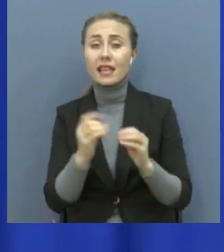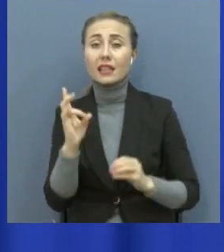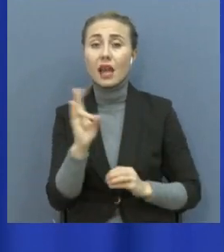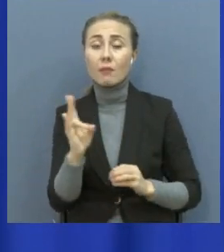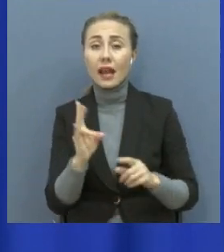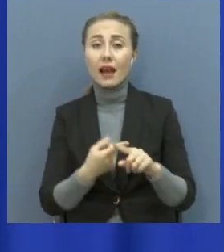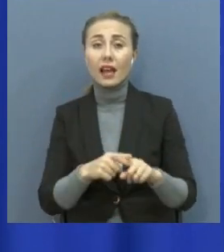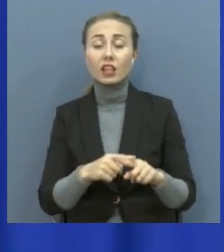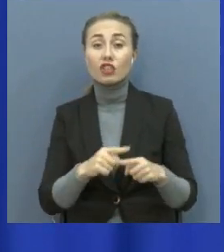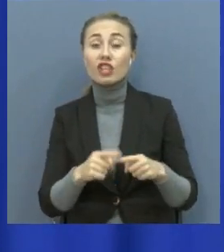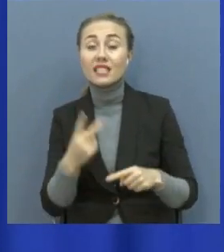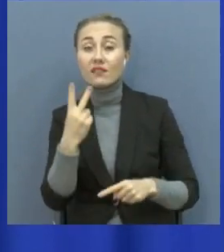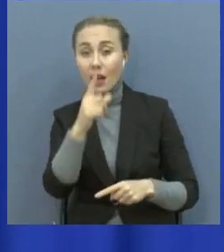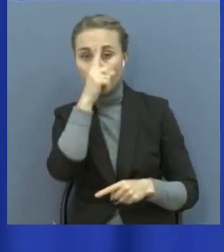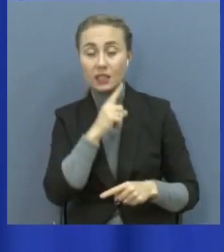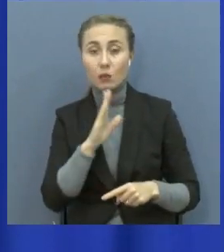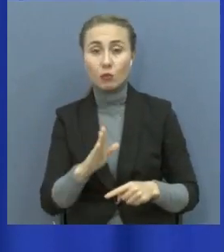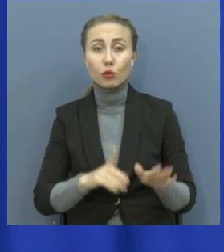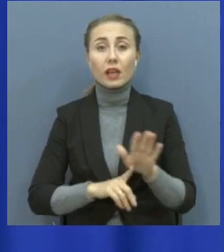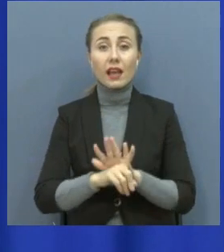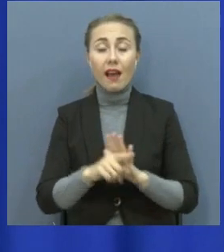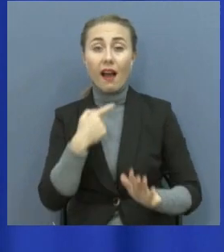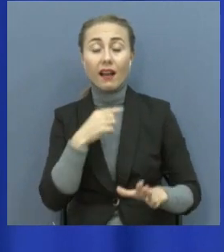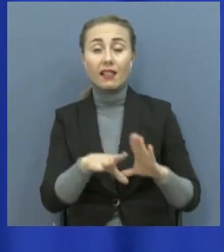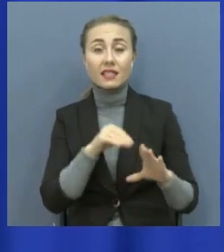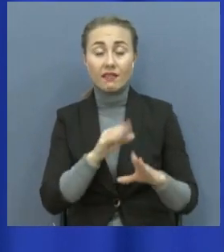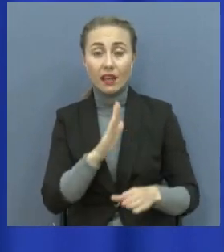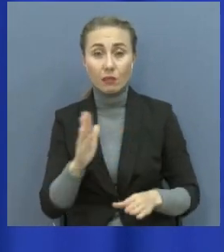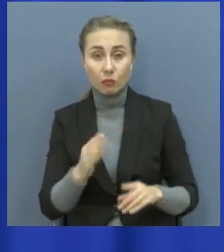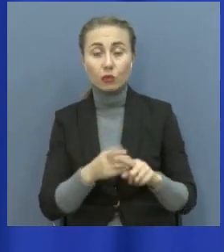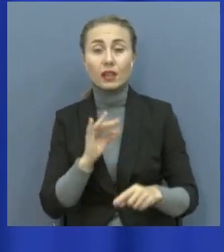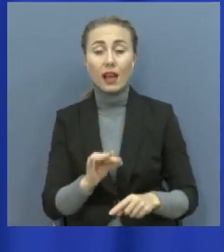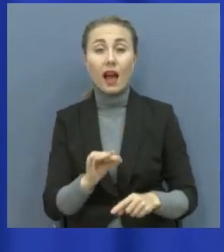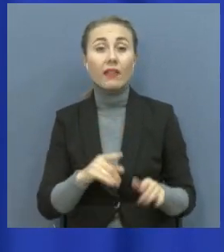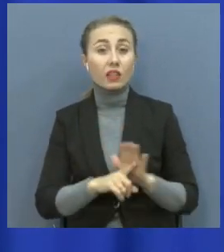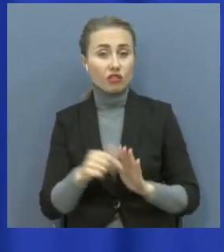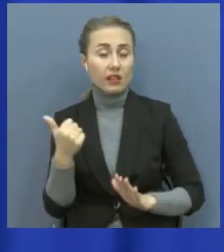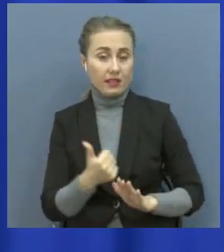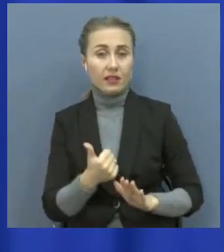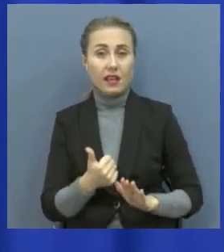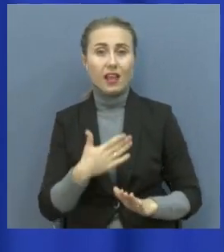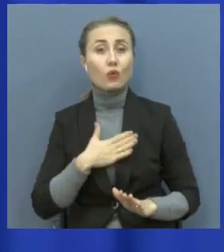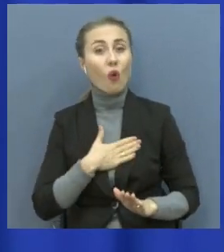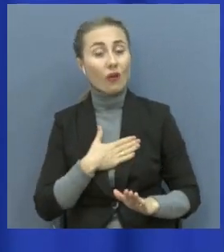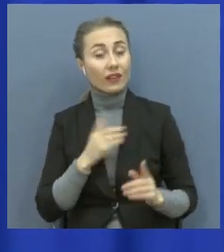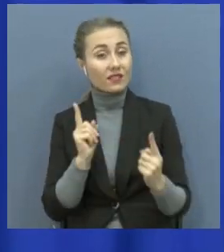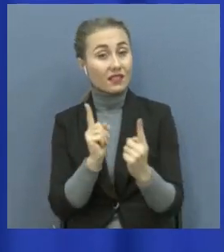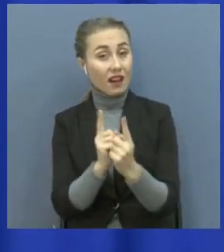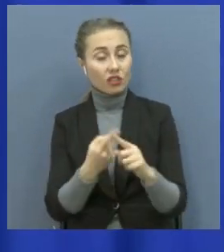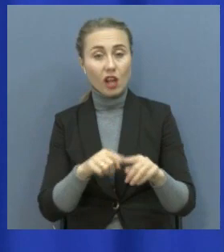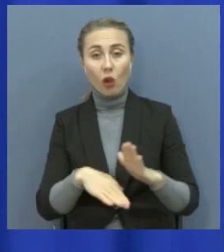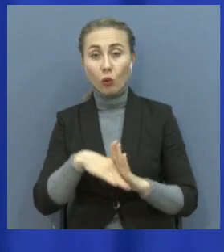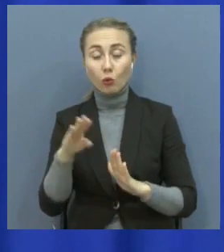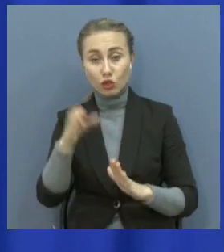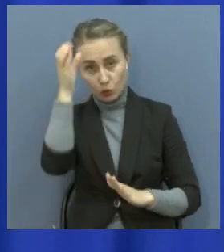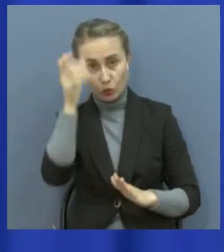через 2 месяца после этой даты будет дан старт голосованию. А вот началась неделя с так называемой духовной встречи. Лучшие